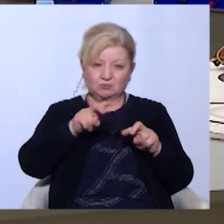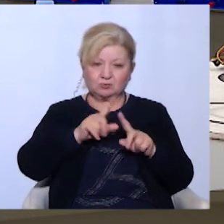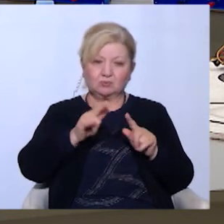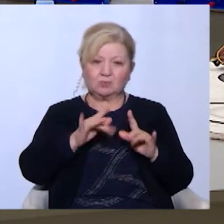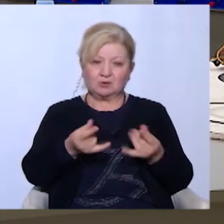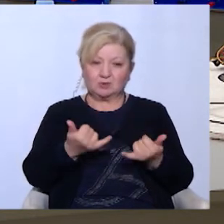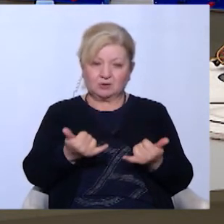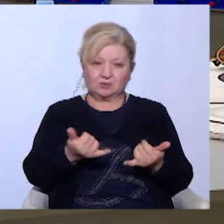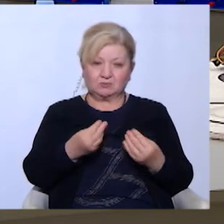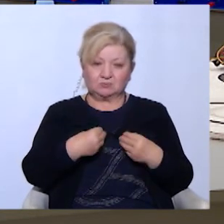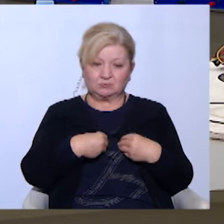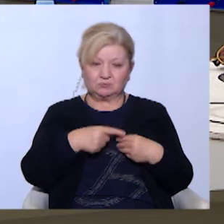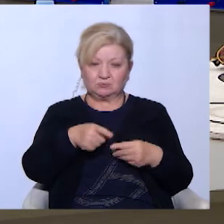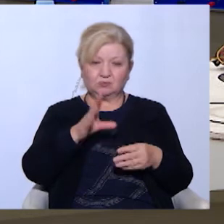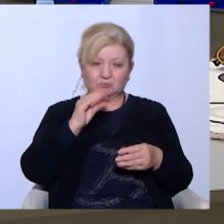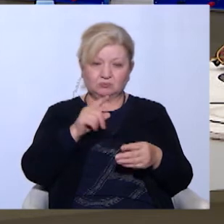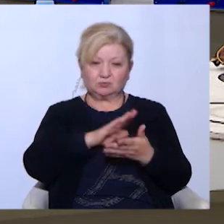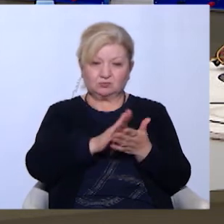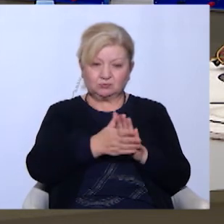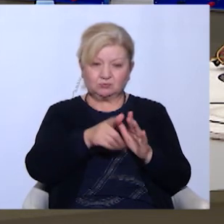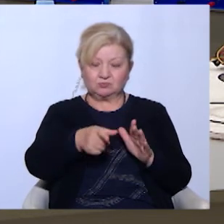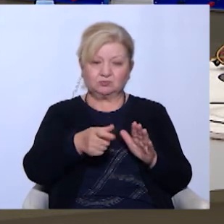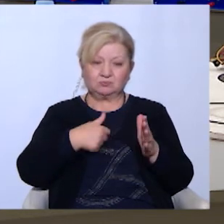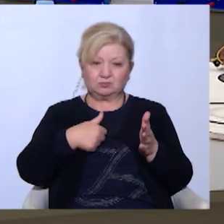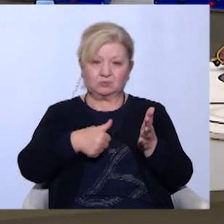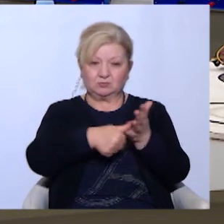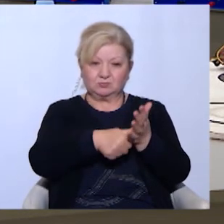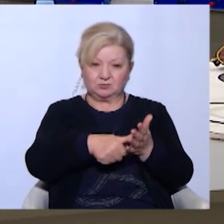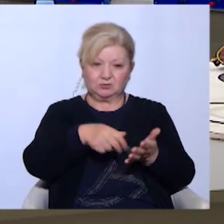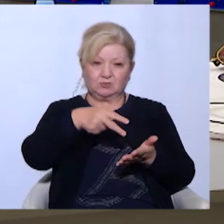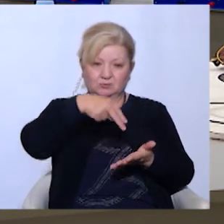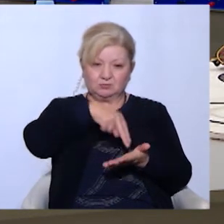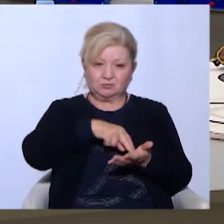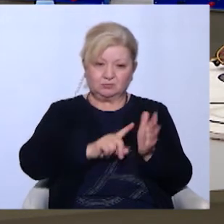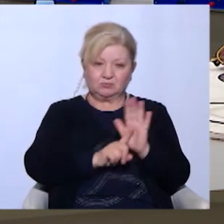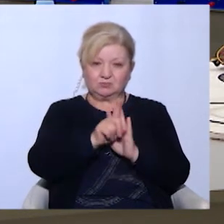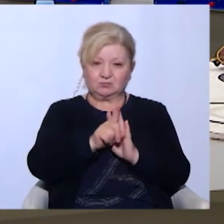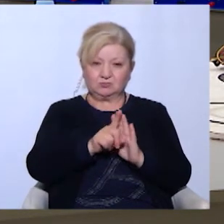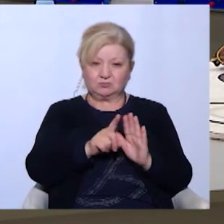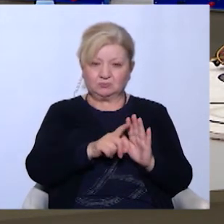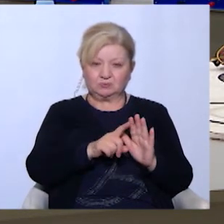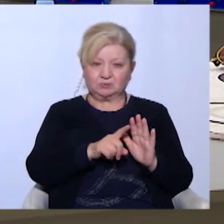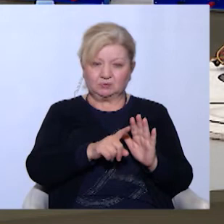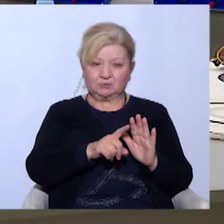მოეძებნა. მოცემულ შემთხვევაში ახლა მე მივეხმარე ამ საწყისი პოზიციის მოძებნაში და